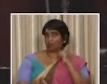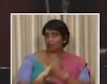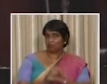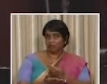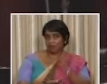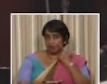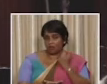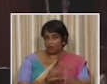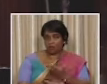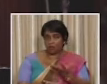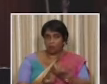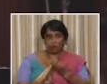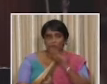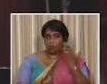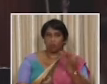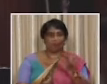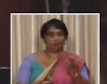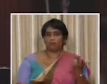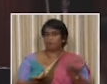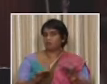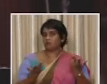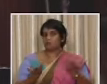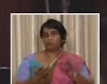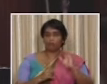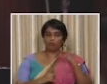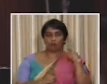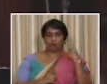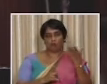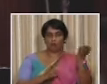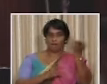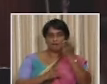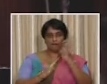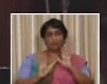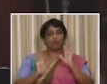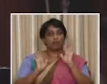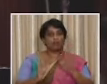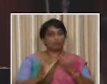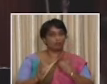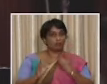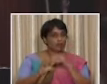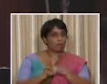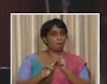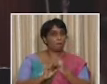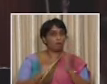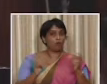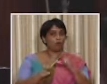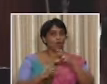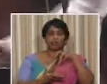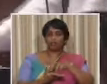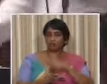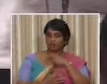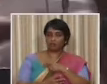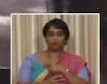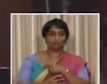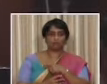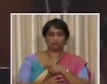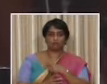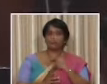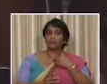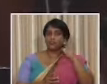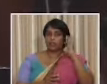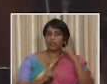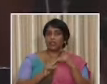පුළුවන්ද? දැන් මේක සාමාන්‍යයෙන් දරා ගන්න පුළුවන් අය ඇති මේ රටේ. හැබැයි මම නියෝජනය කරන පොළොන්නරුව දිස්ත්‍රික්කයේ ගත්තම